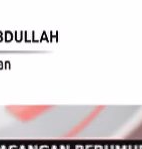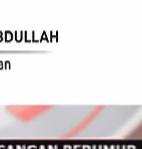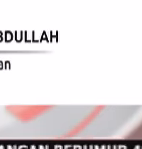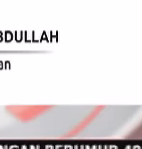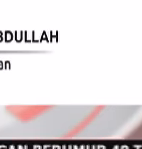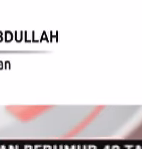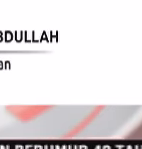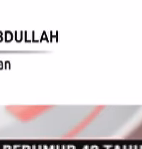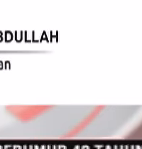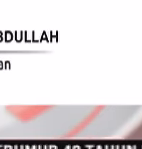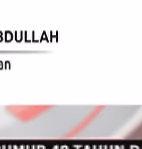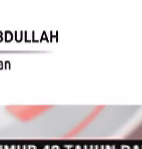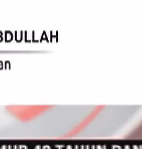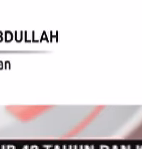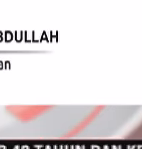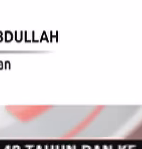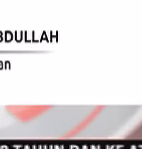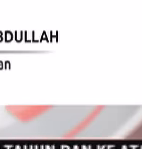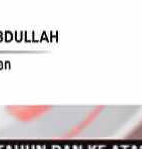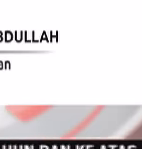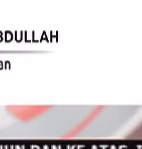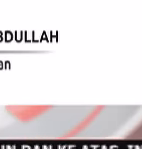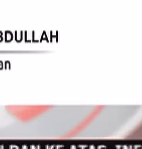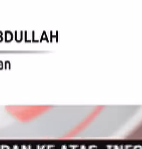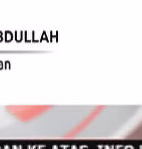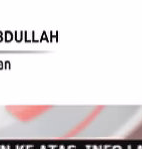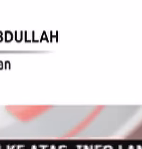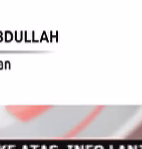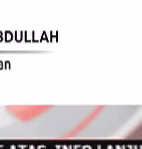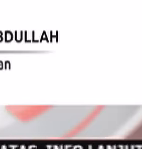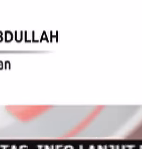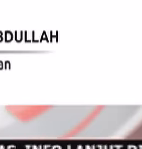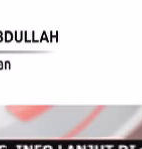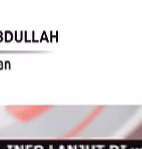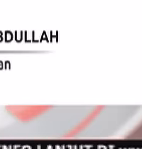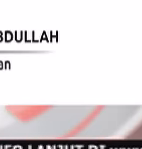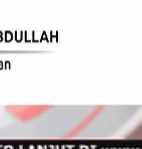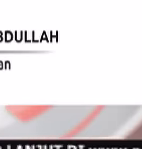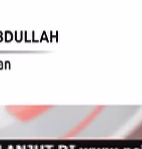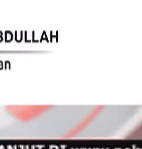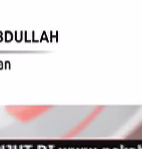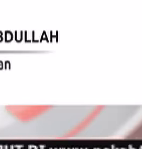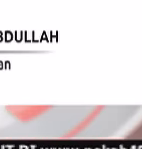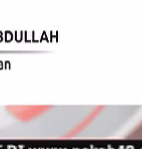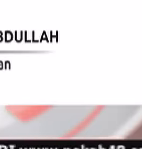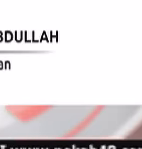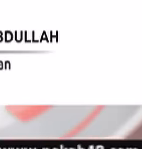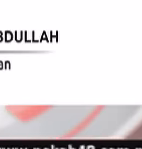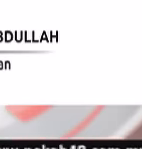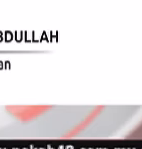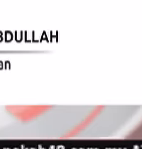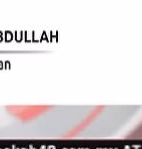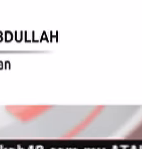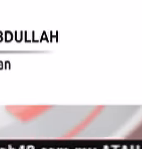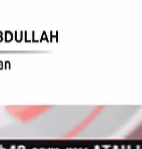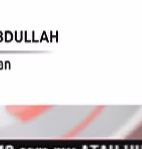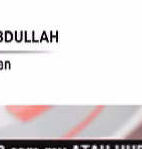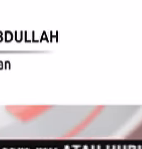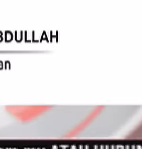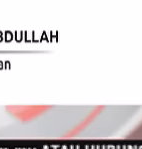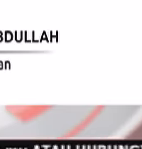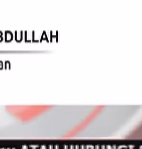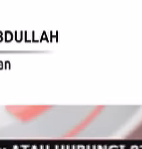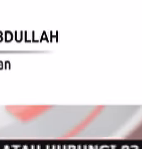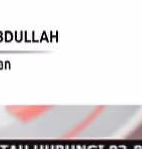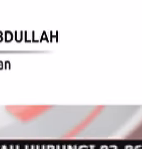lepas negatif jangkitan influenza berdasarkan ujian sampel klinikal. Punca kematiannya masih dalam siasatan.